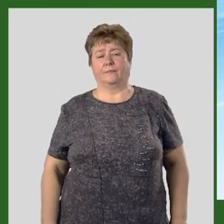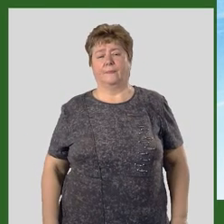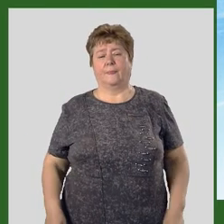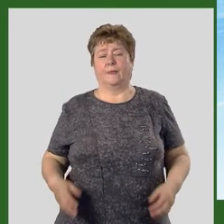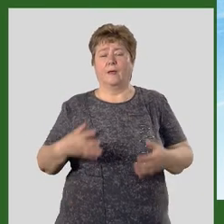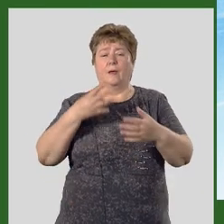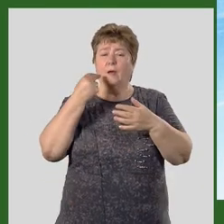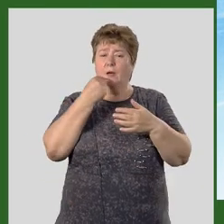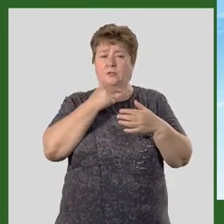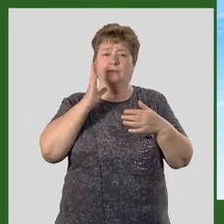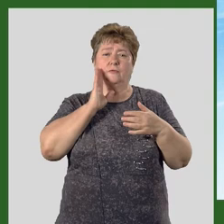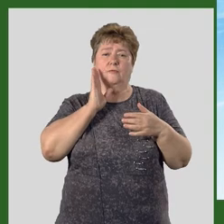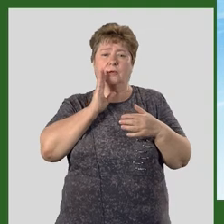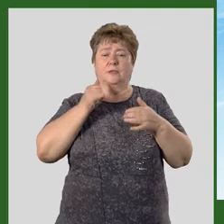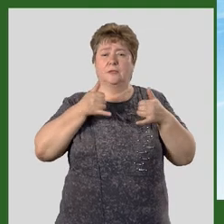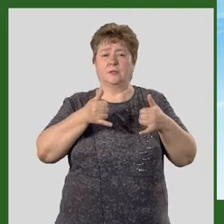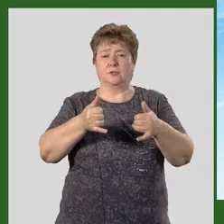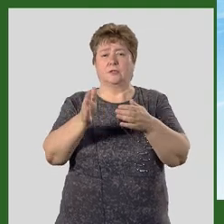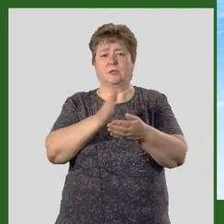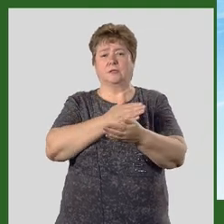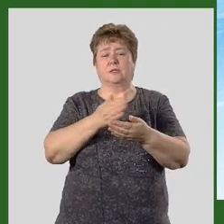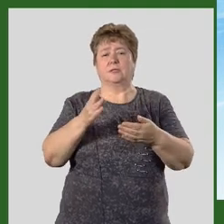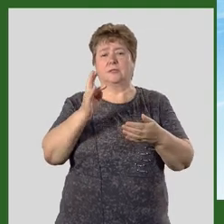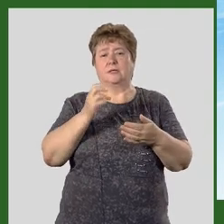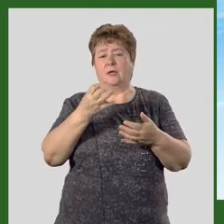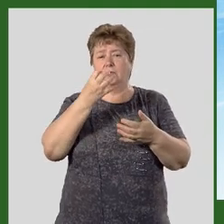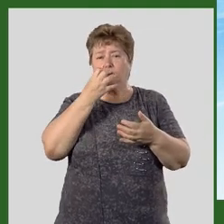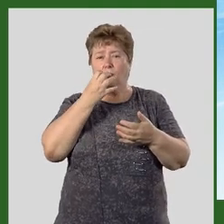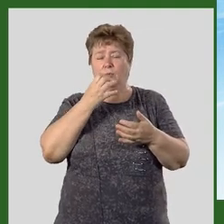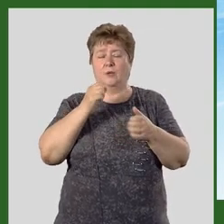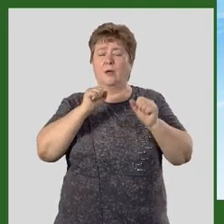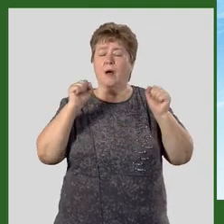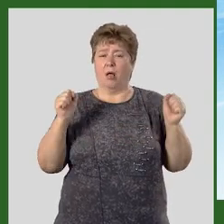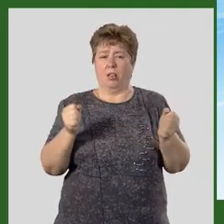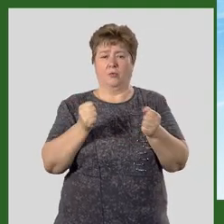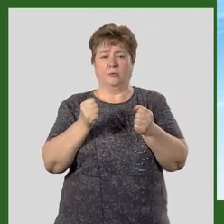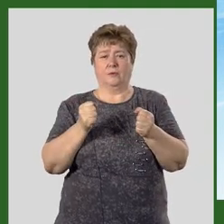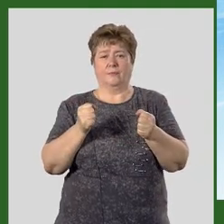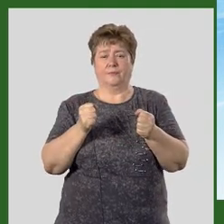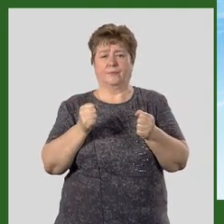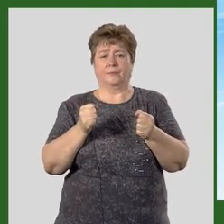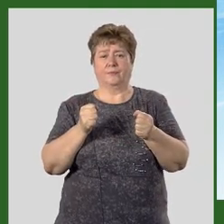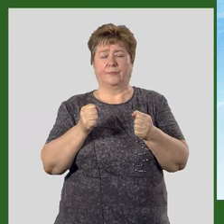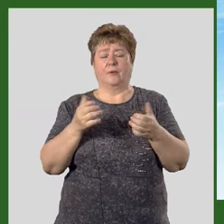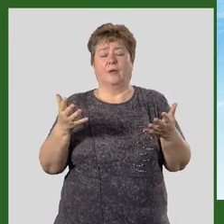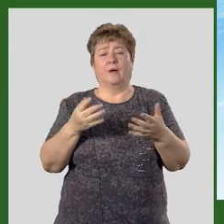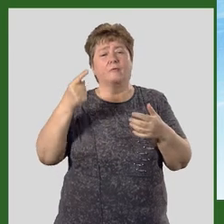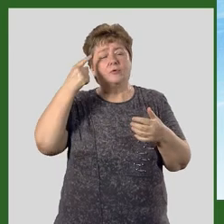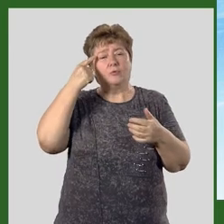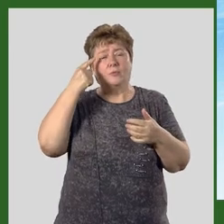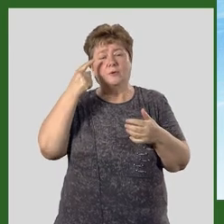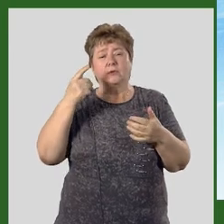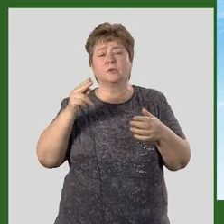По свойствам воды течения делятся на теплые и холодные. Как вы